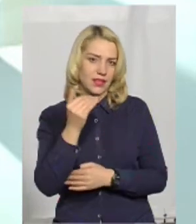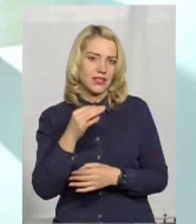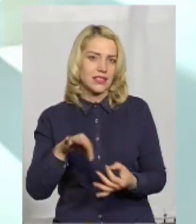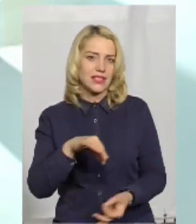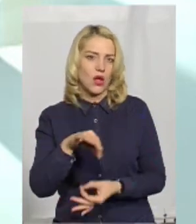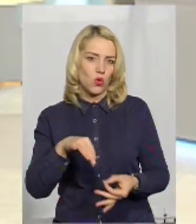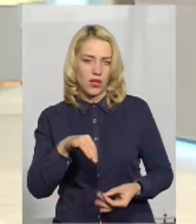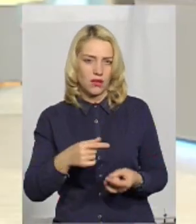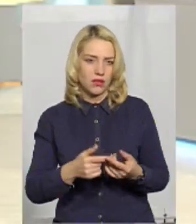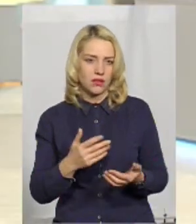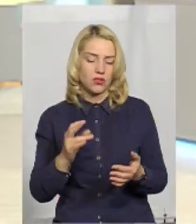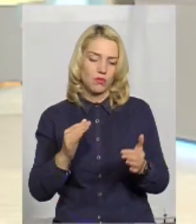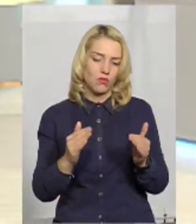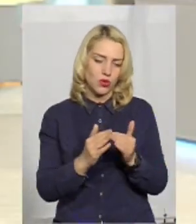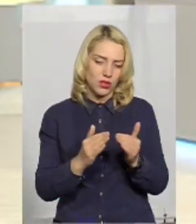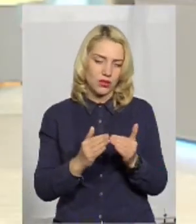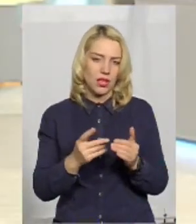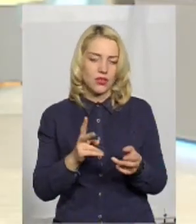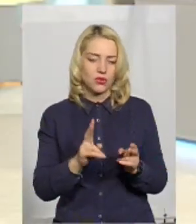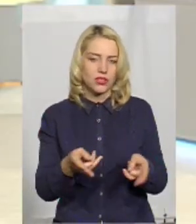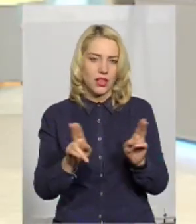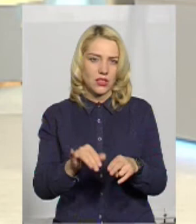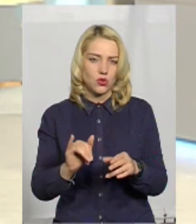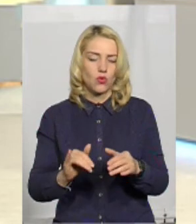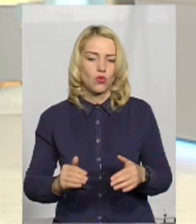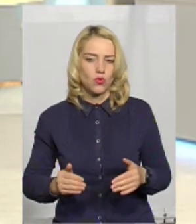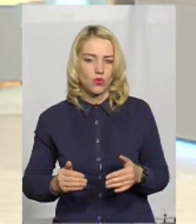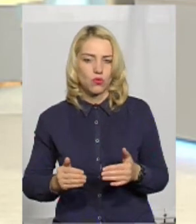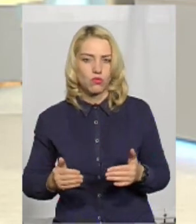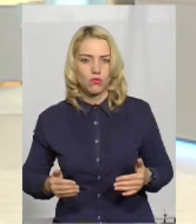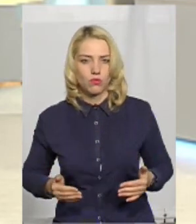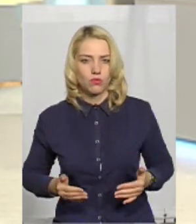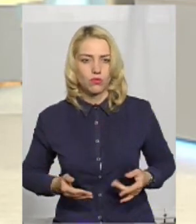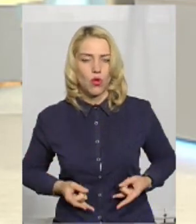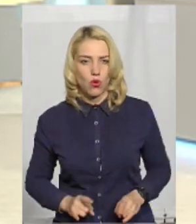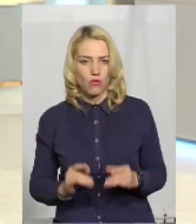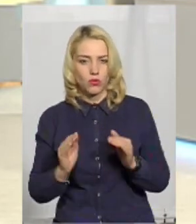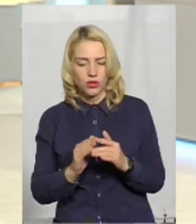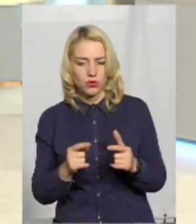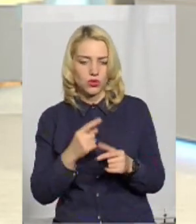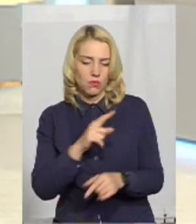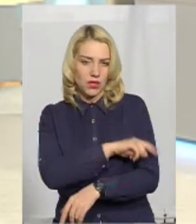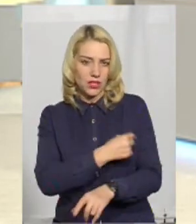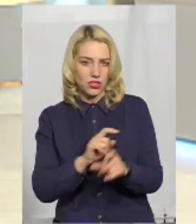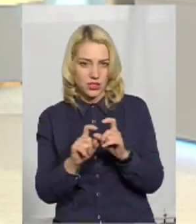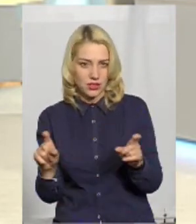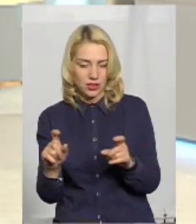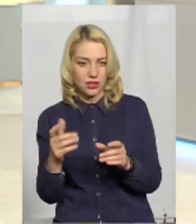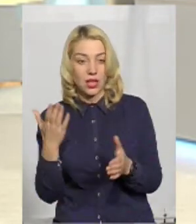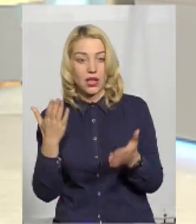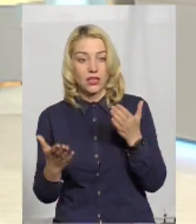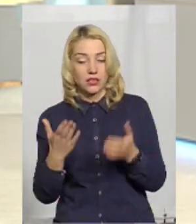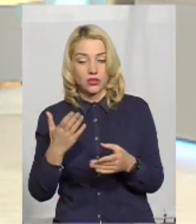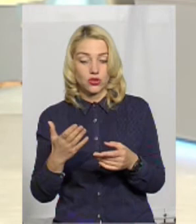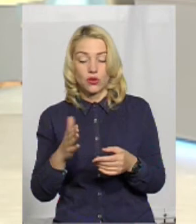чи залишена в пологовому будинку, чи залишена в медичному закладі. В такому випадку, якщо мама написала